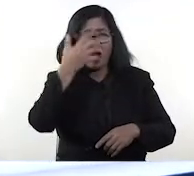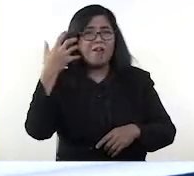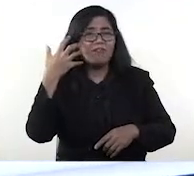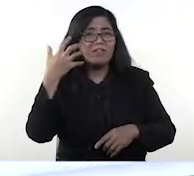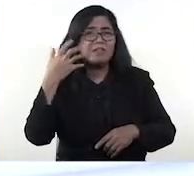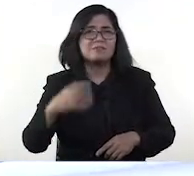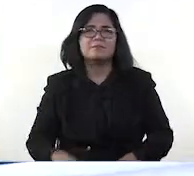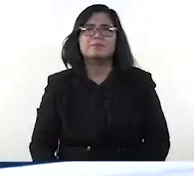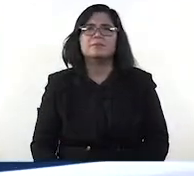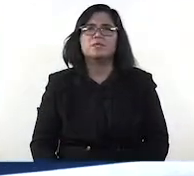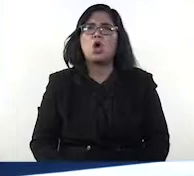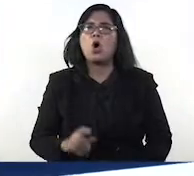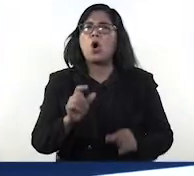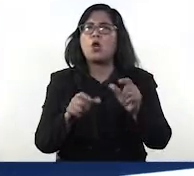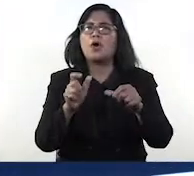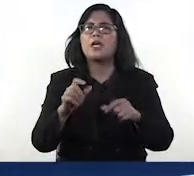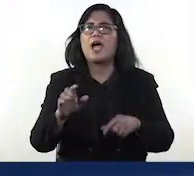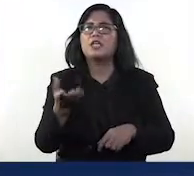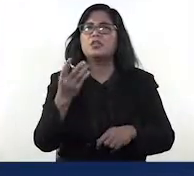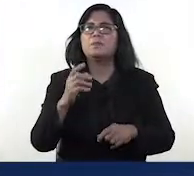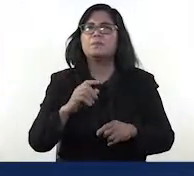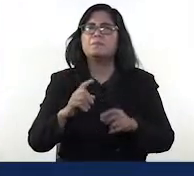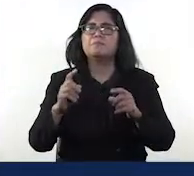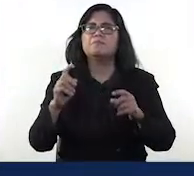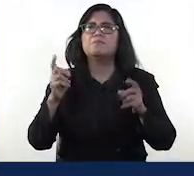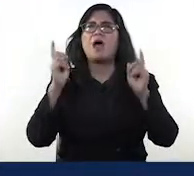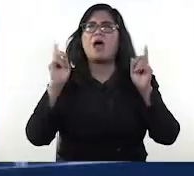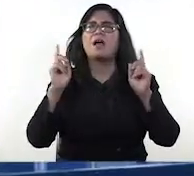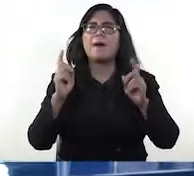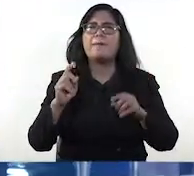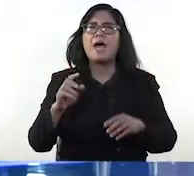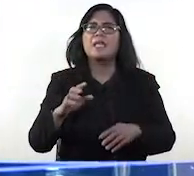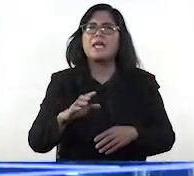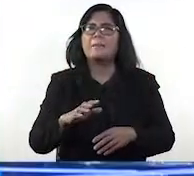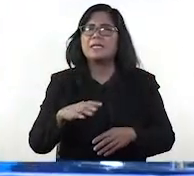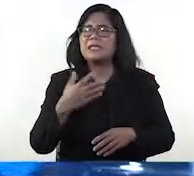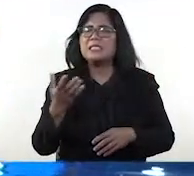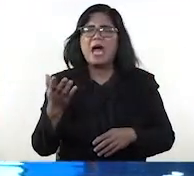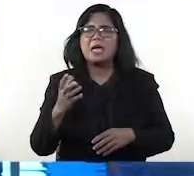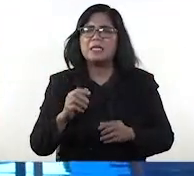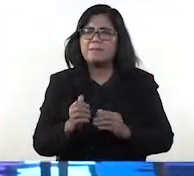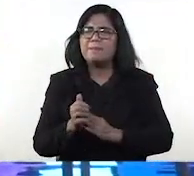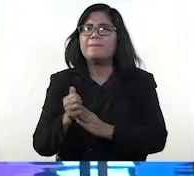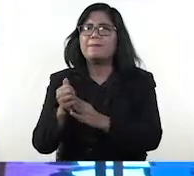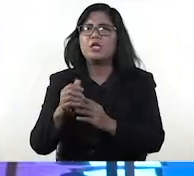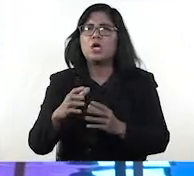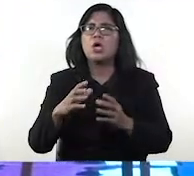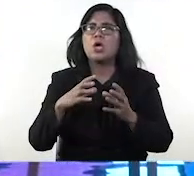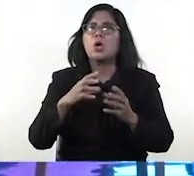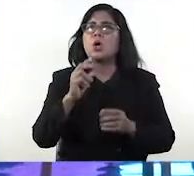yang hidup tanpa Roh Kudus orang-orang yang beragama tanpa dipimpin roh Yahweh